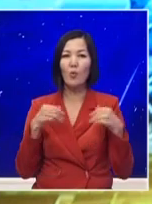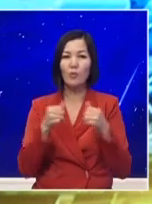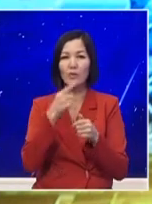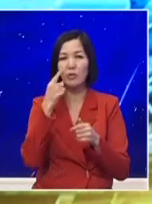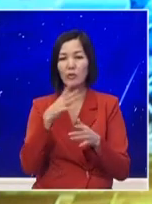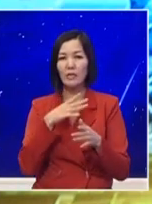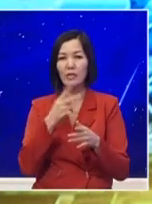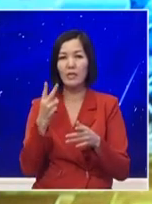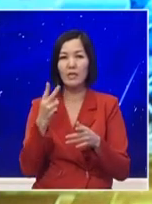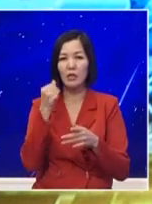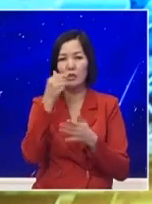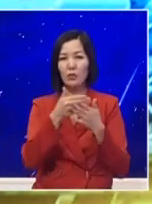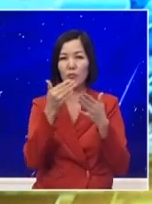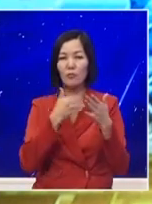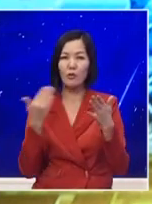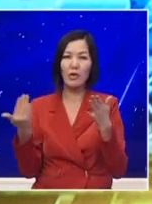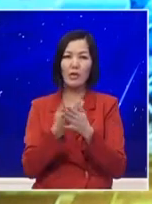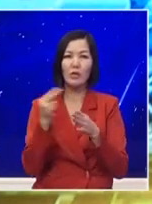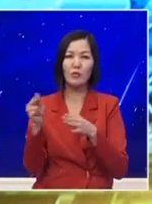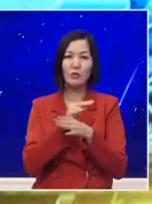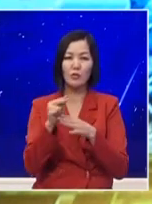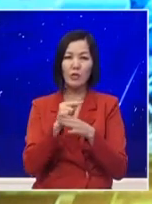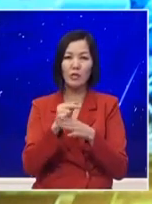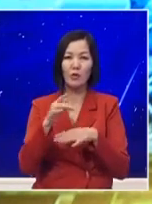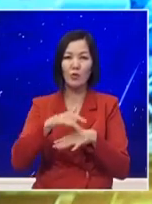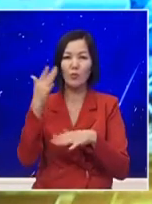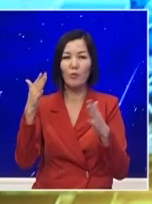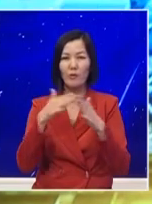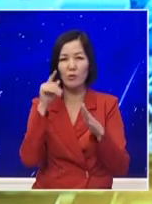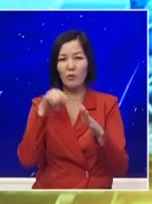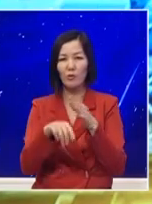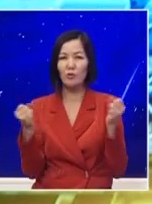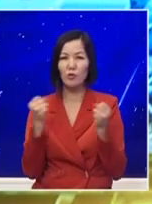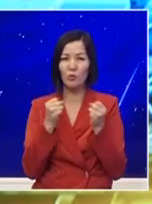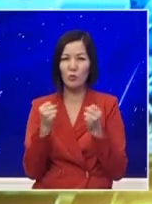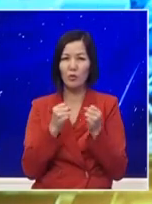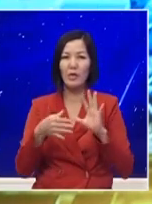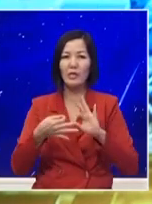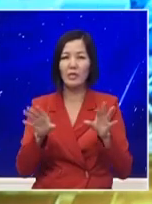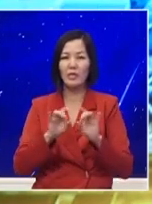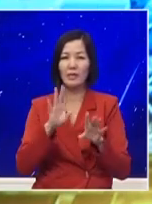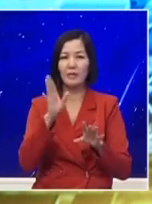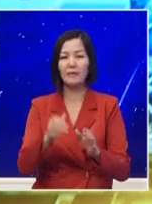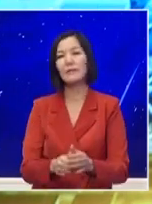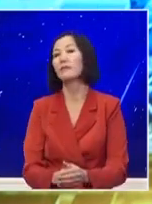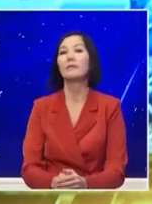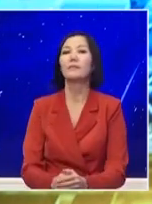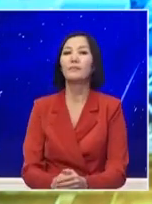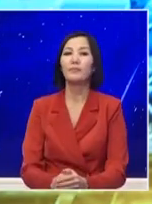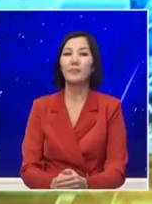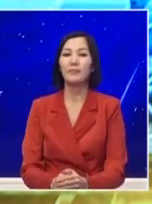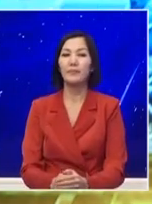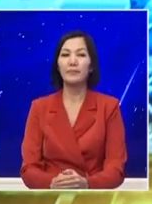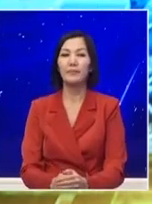жыл бұрын қайта жөнделіп қолданысқа берілген көп қабатты тұрғын үй жылымайтын көрінеді. Мәселенің мән-жайы келесі бейне сюжетте.